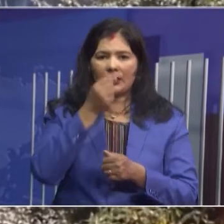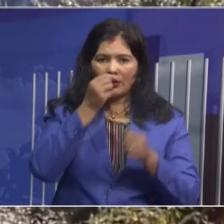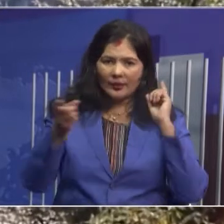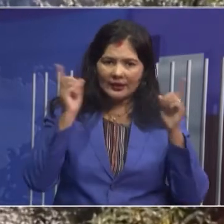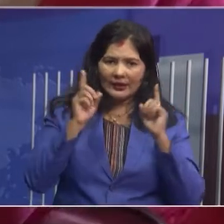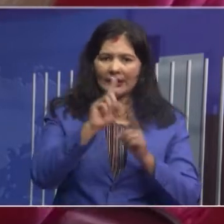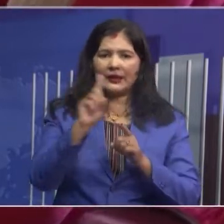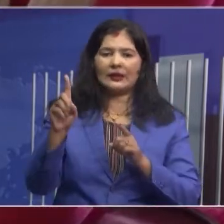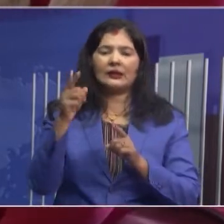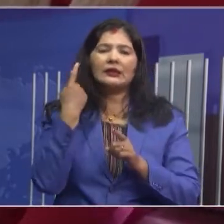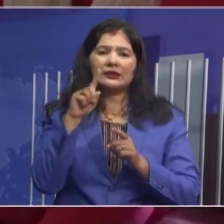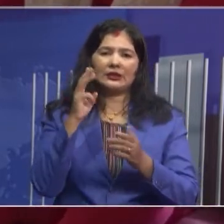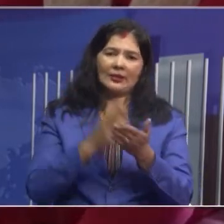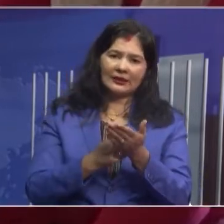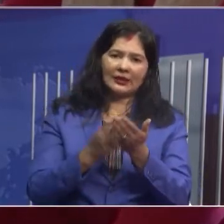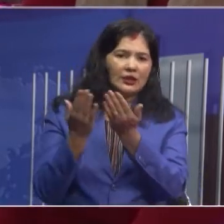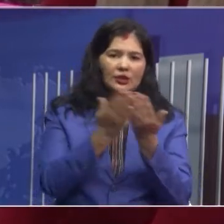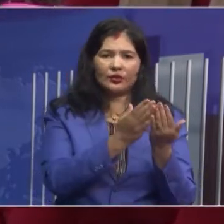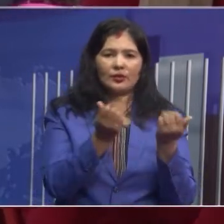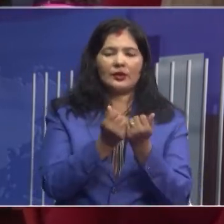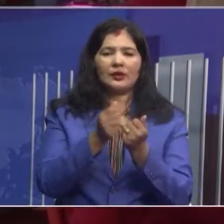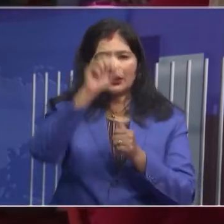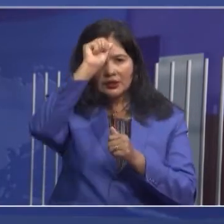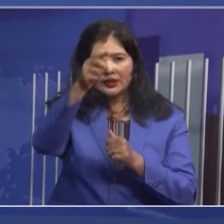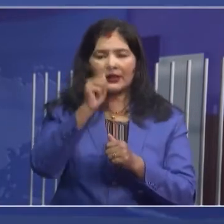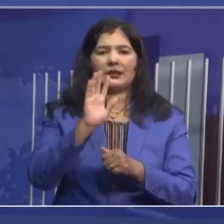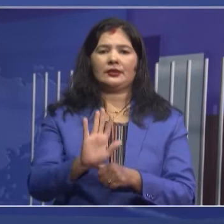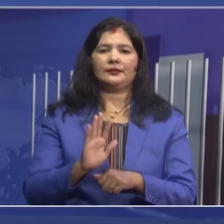पनि एघार दिन मात्र विद्यालय बन्द रहने जनाएका छन्